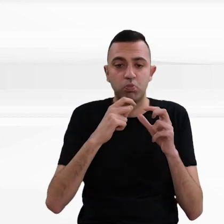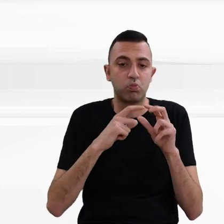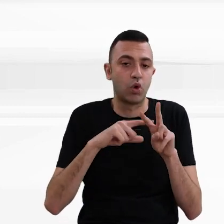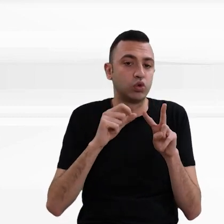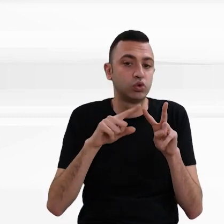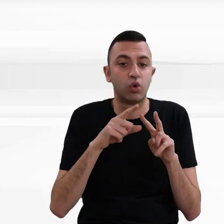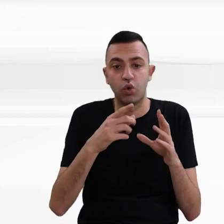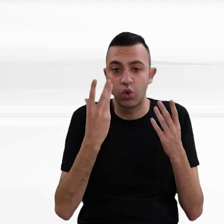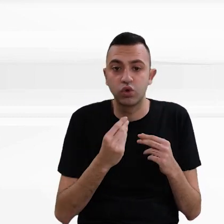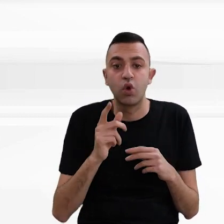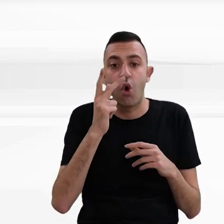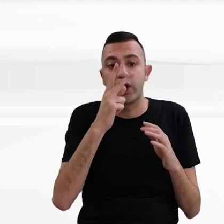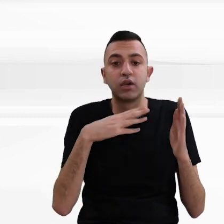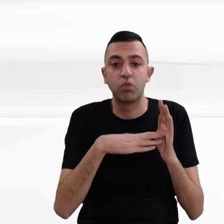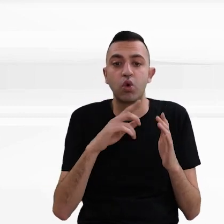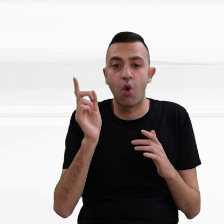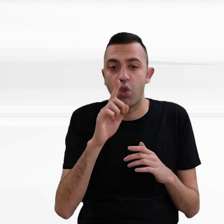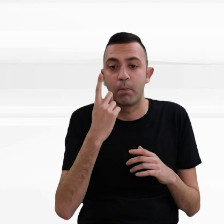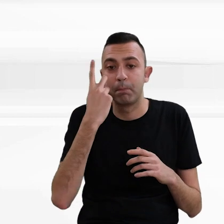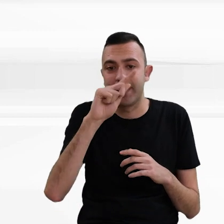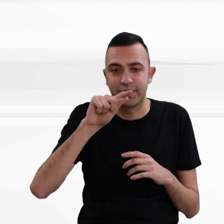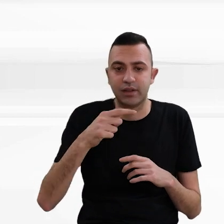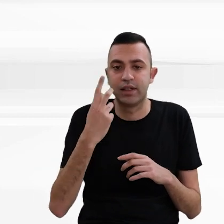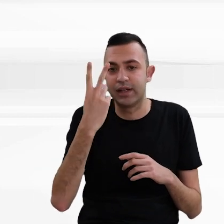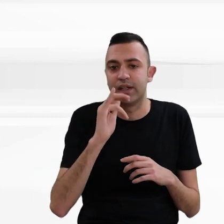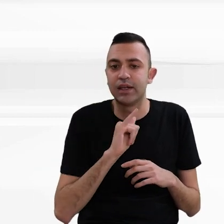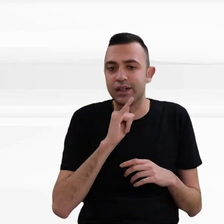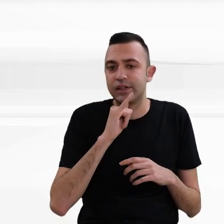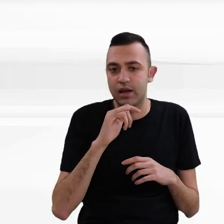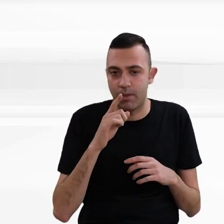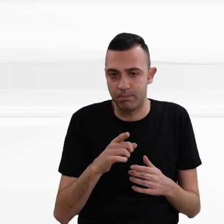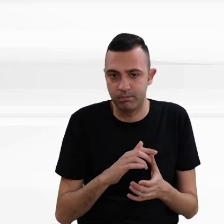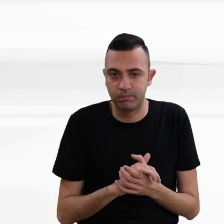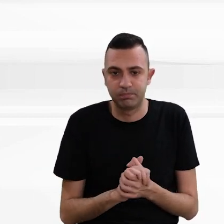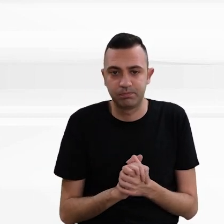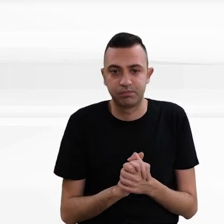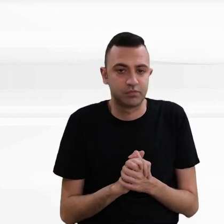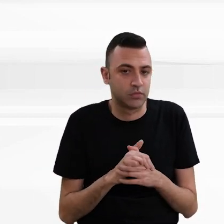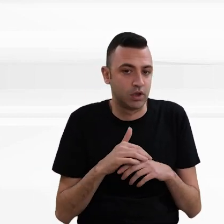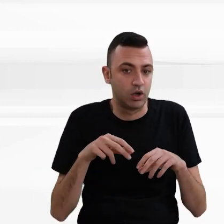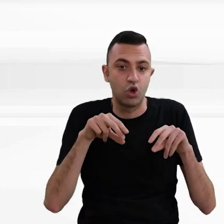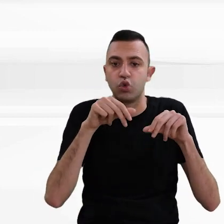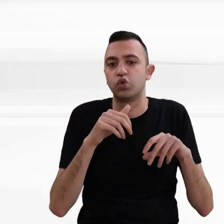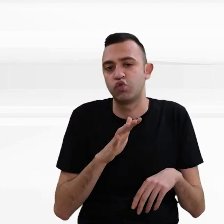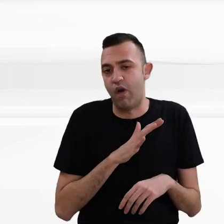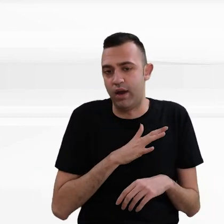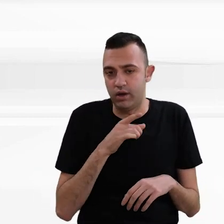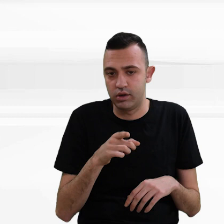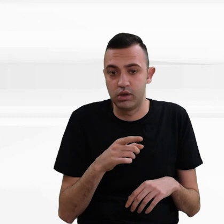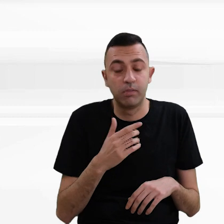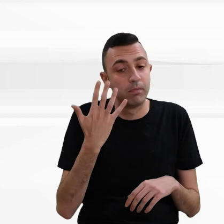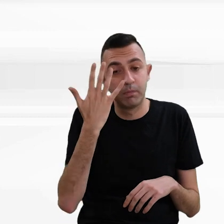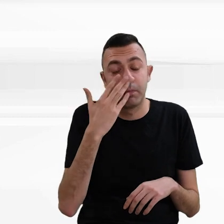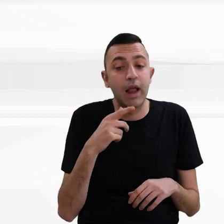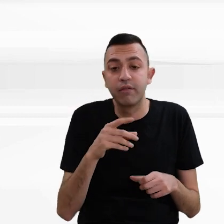bölüyorsa moaz 12/10 dan bir tam onda iki gram ve tuz varmış Bir porsiyon da